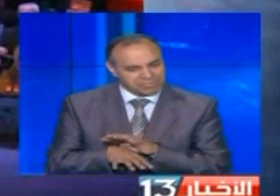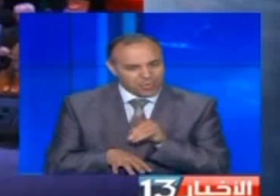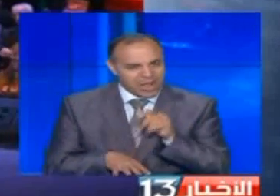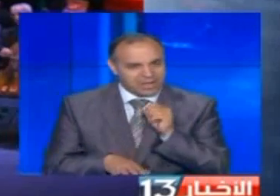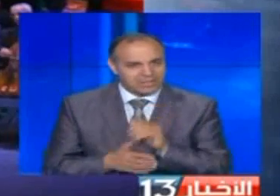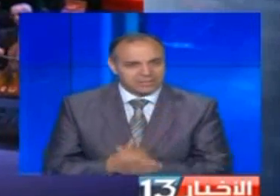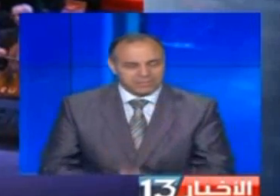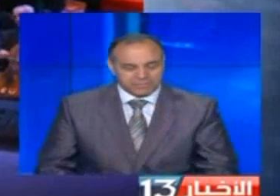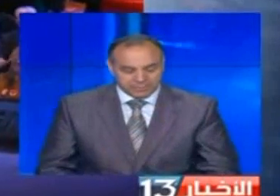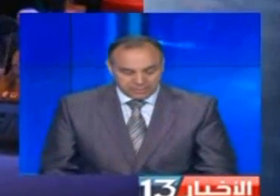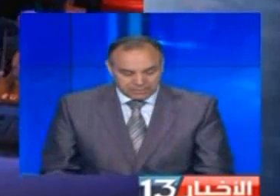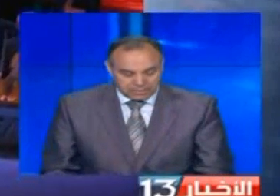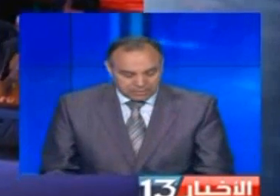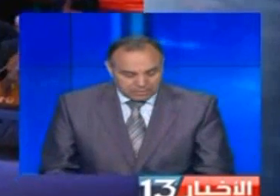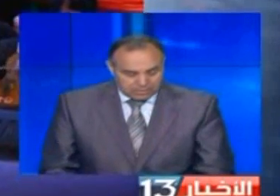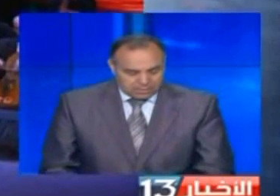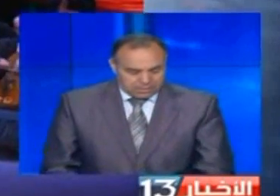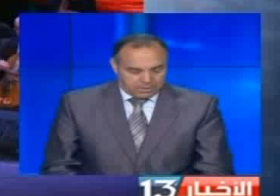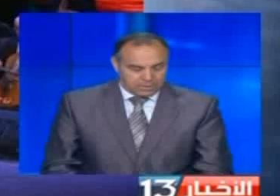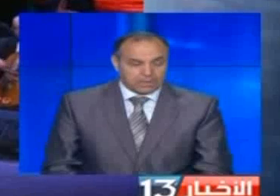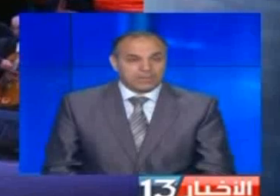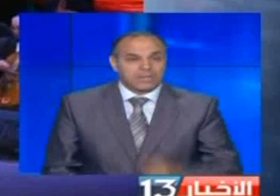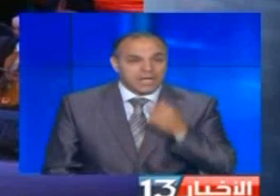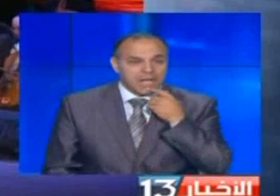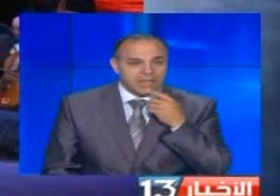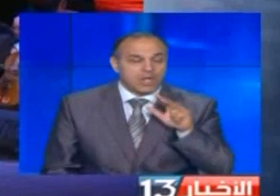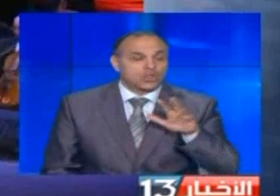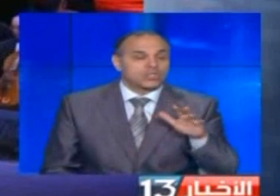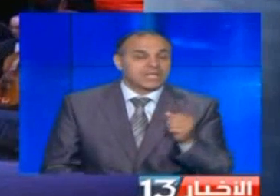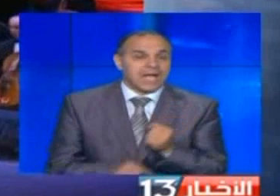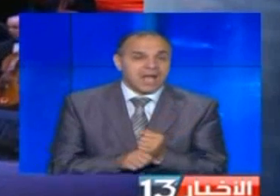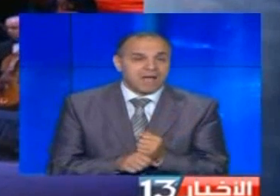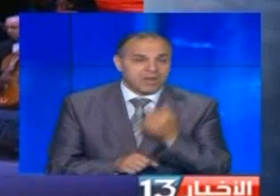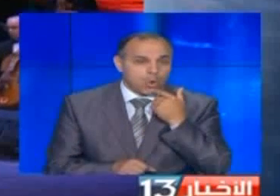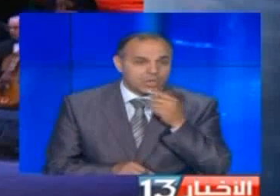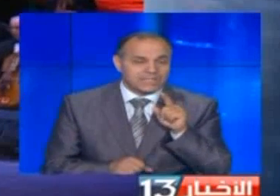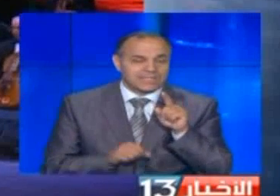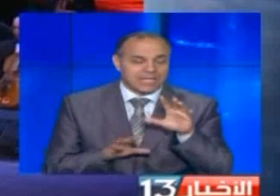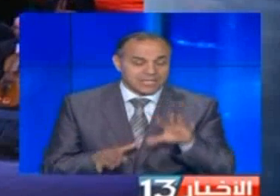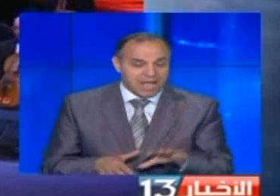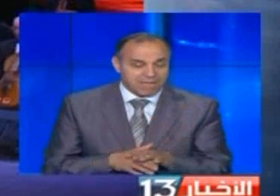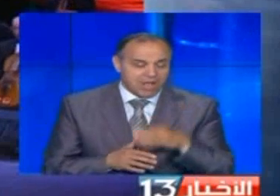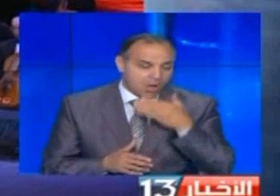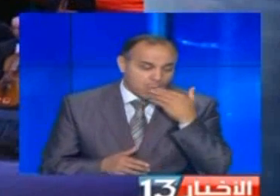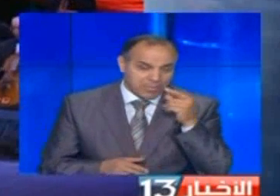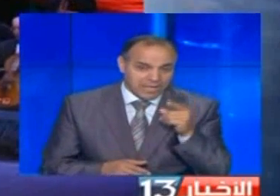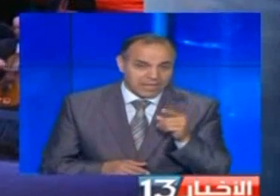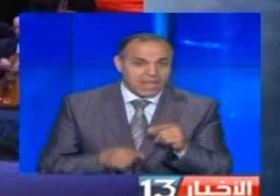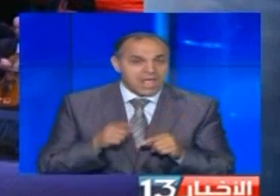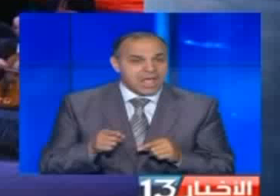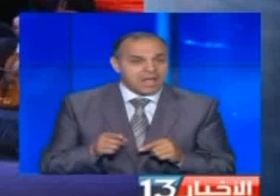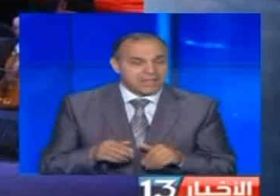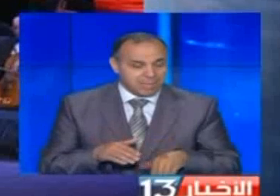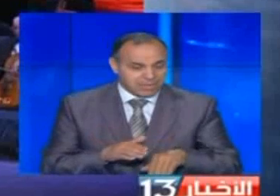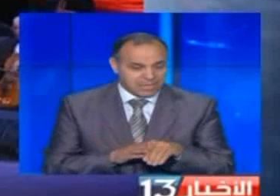ليه. مهرجان المدينة في دورته 35 سيؤثث 19 سهرة رمضانية ليمتد